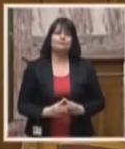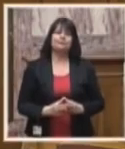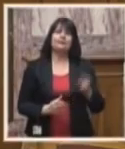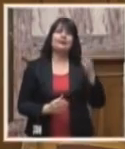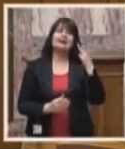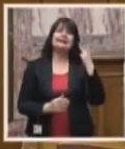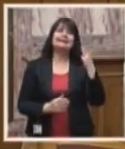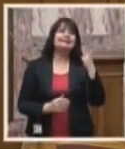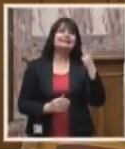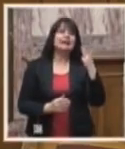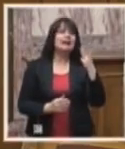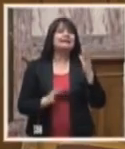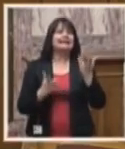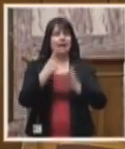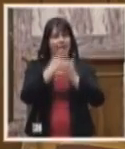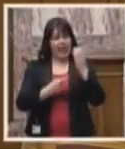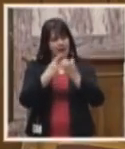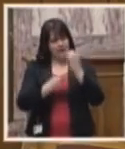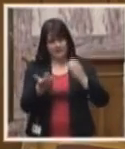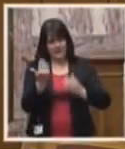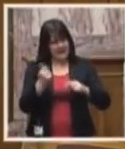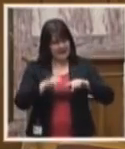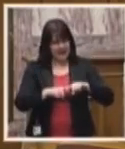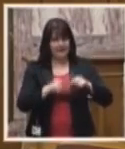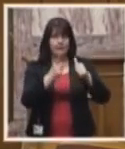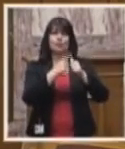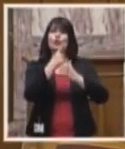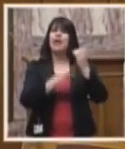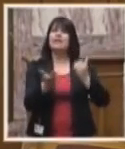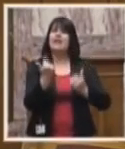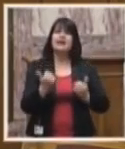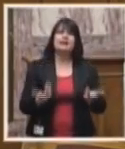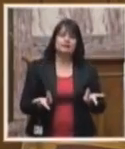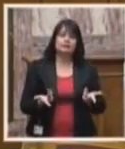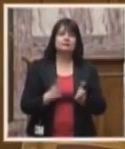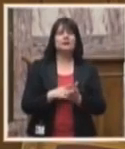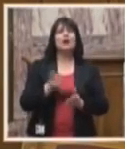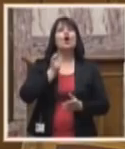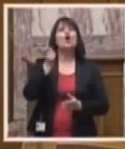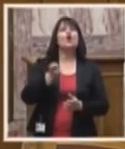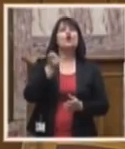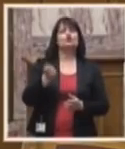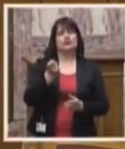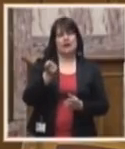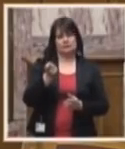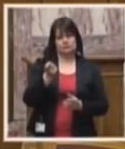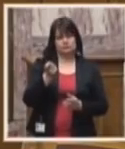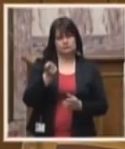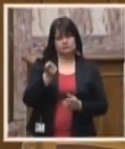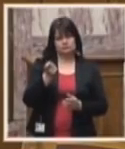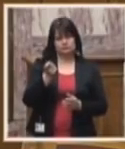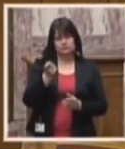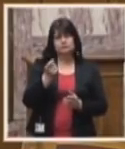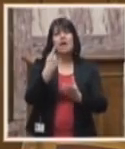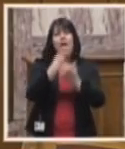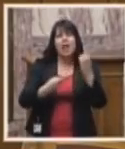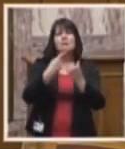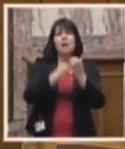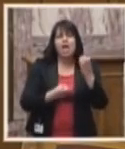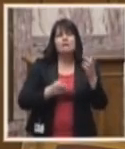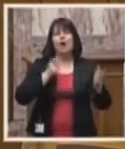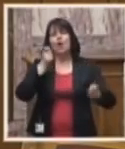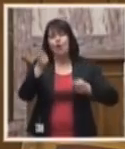βασικά ελλείμματα της χώρας. Πρώτο έλλειμμα ήταν το χρέος, αν θέλετε, με την ευρύτερη έννοια και τα ίδια τα ελλείμματα που παράγουν,